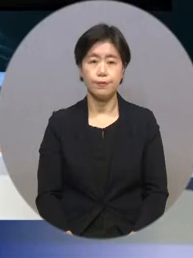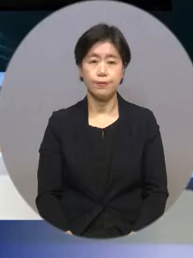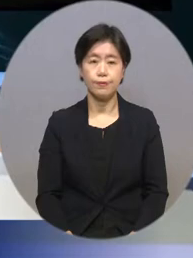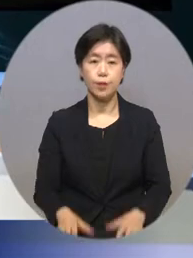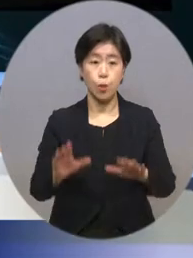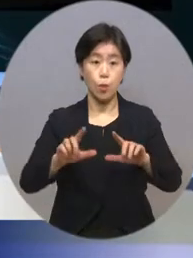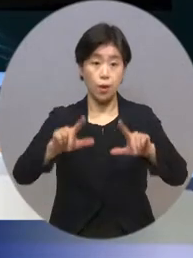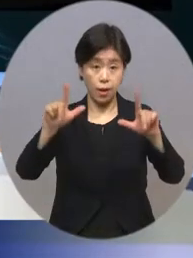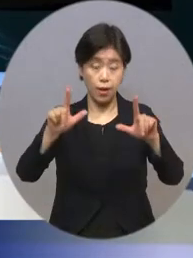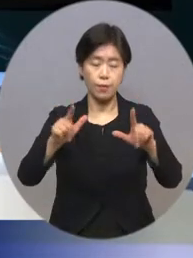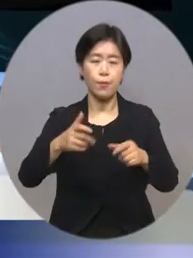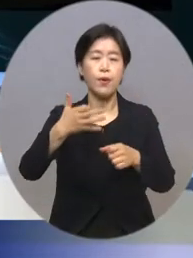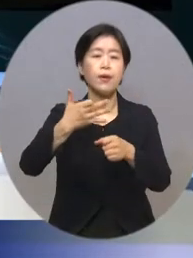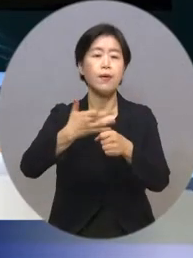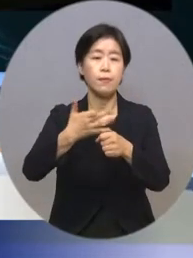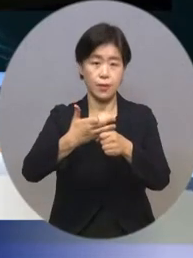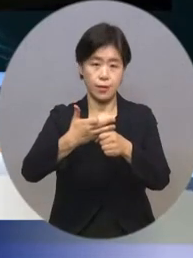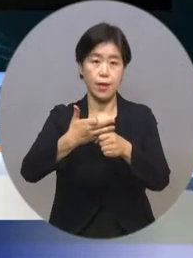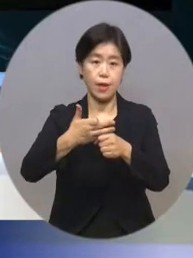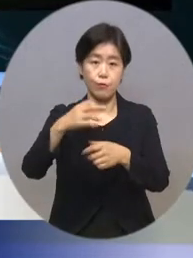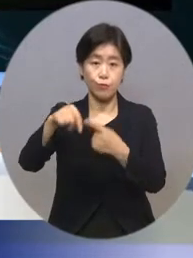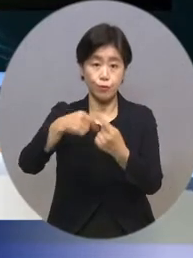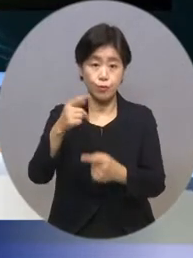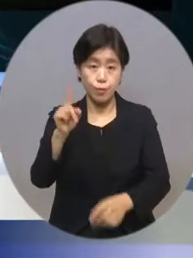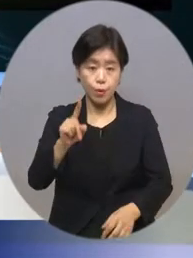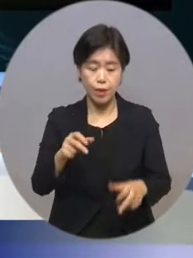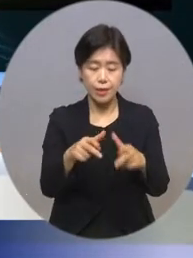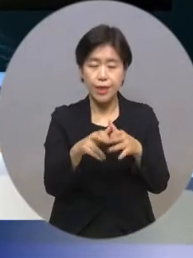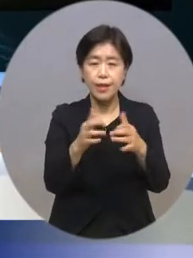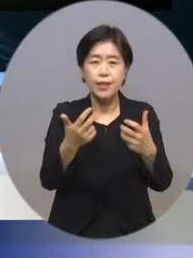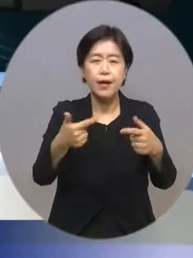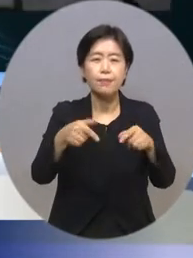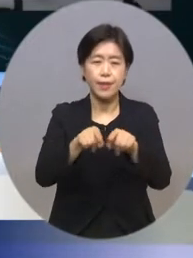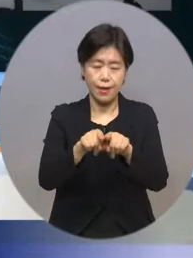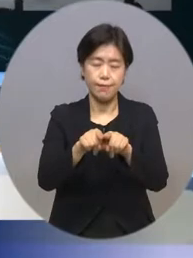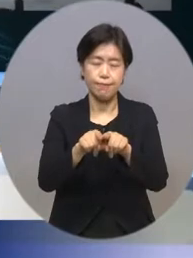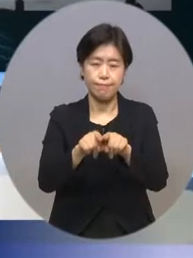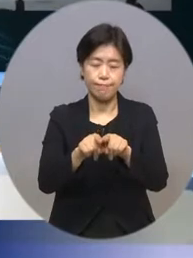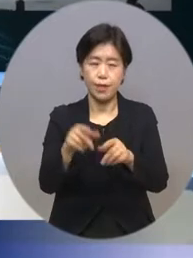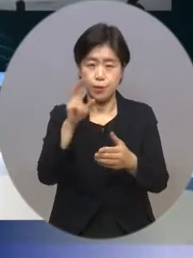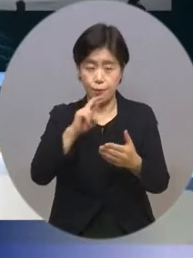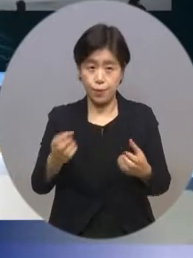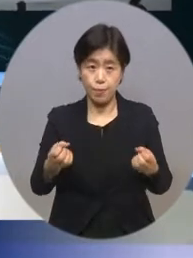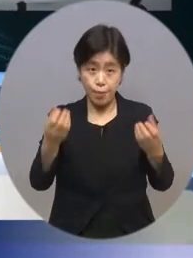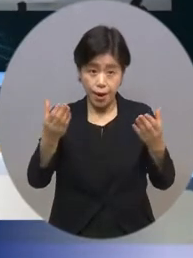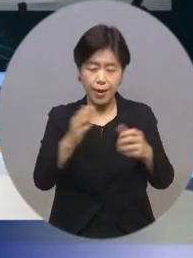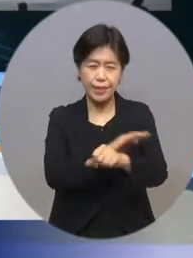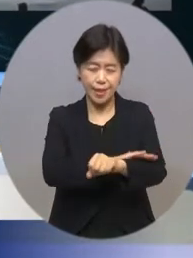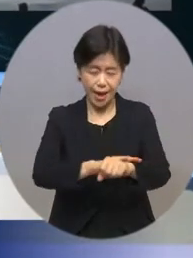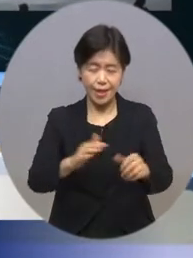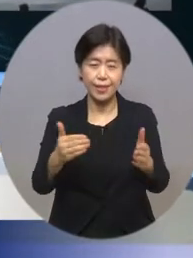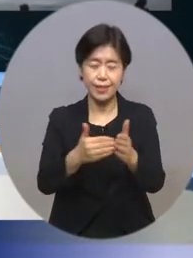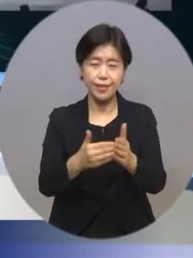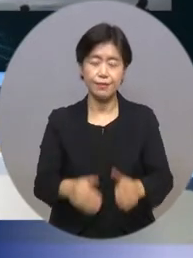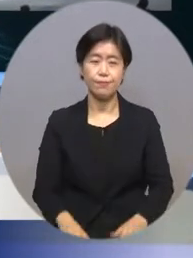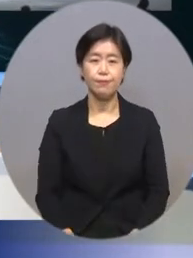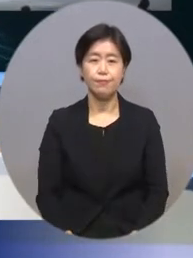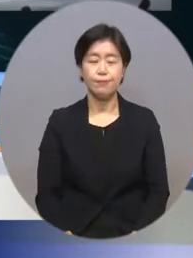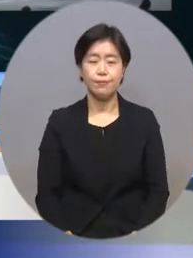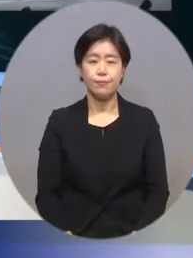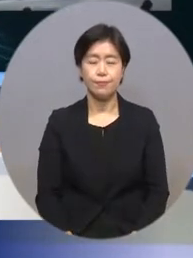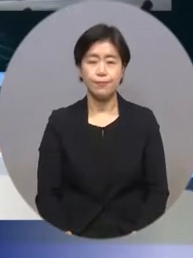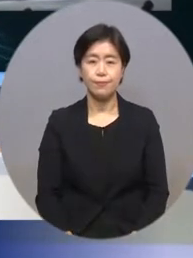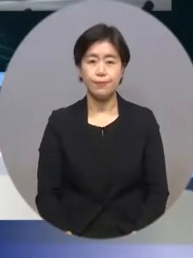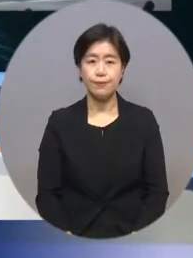올해로 19 번째로 진행된 장애인과 함께하는 열린 음악회 가 성황리에 열렸습니다 현장에 장유진 기자가